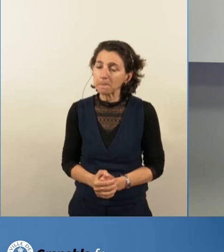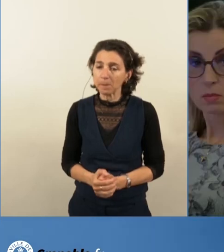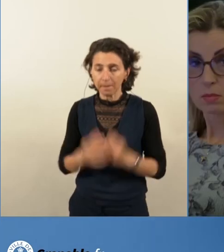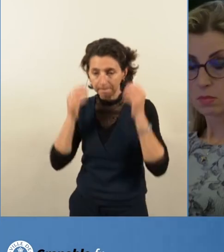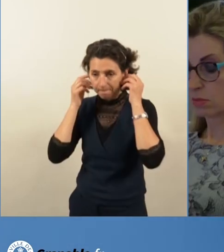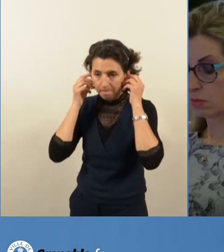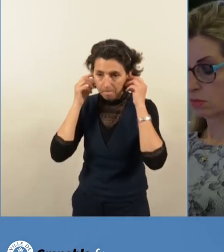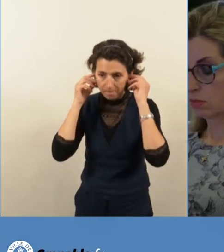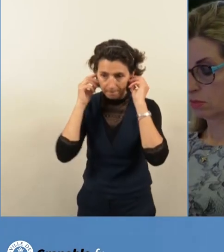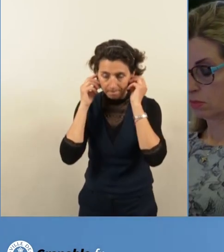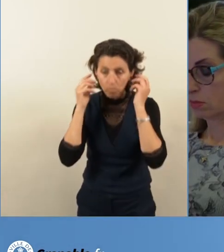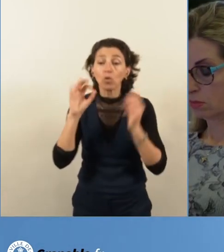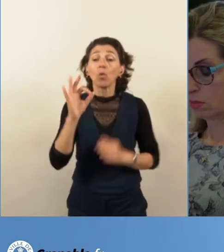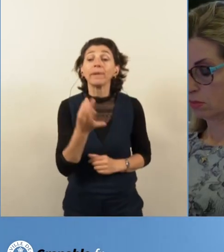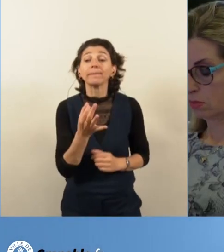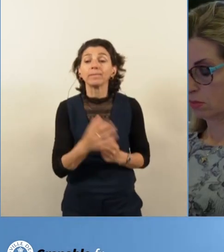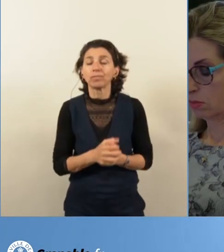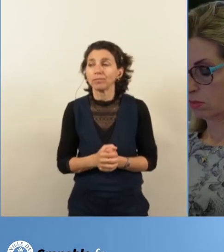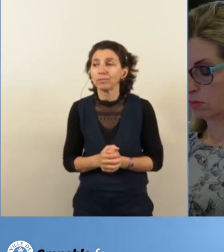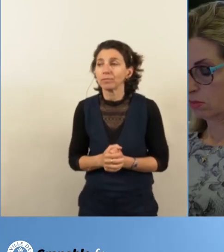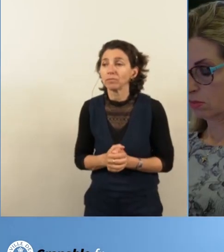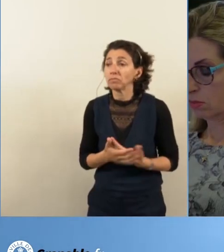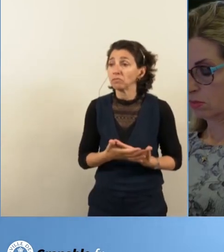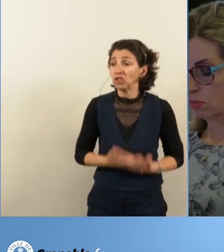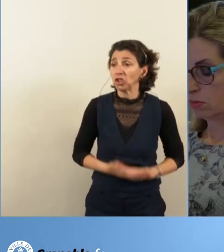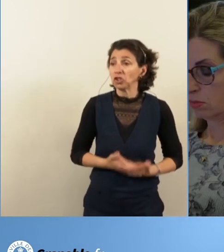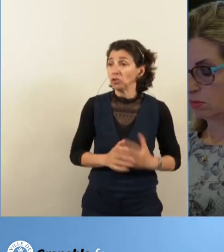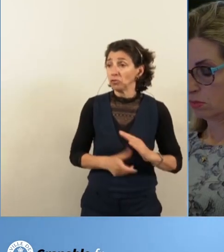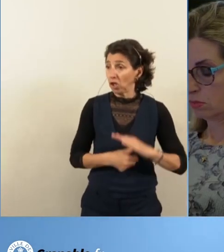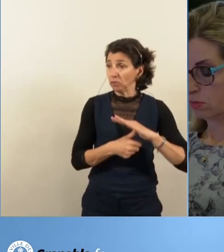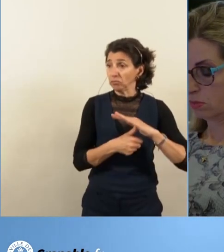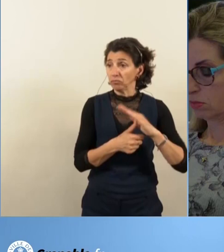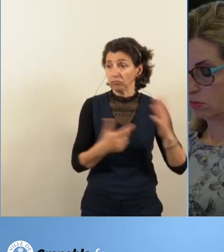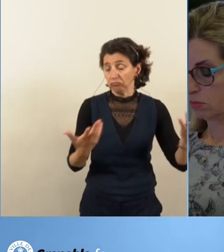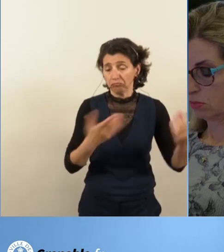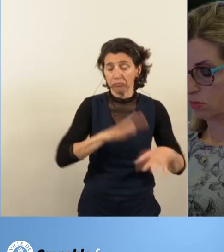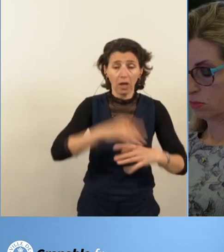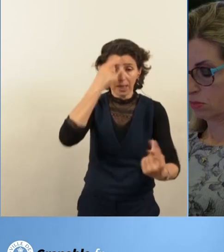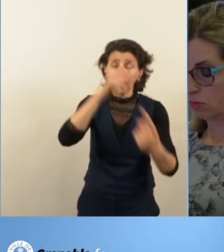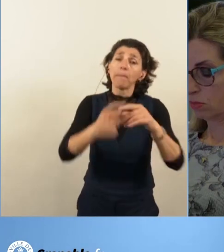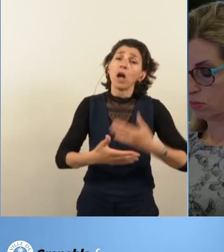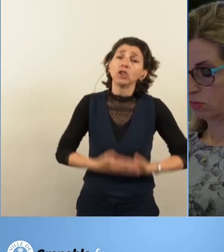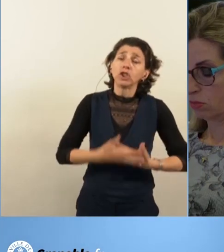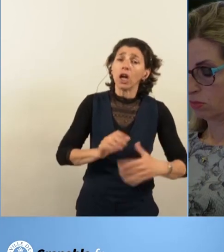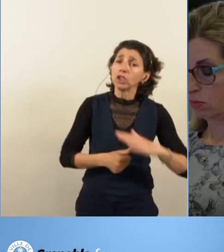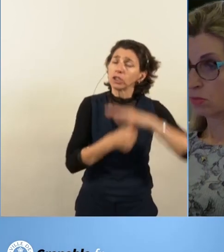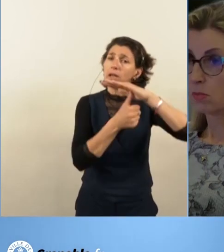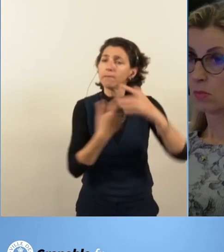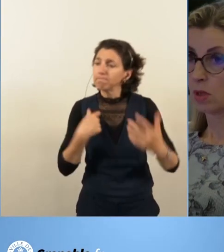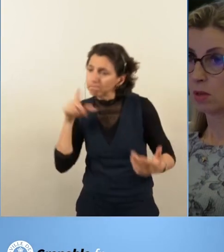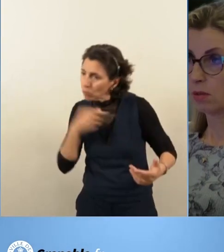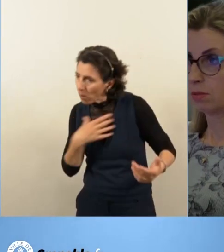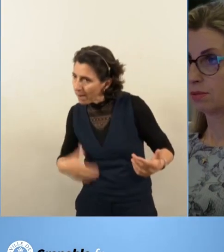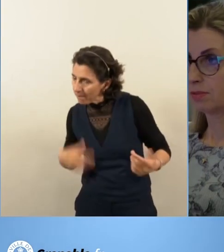voilà oui sur les charges du centralité Monsieur le Maire on se demande à quoi vous servez depuis 10 ans que vous êtes